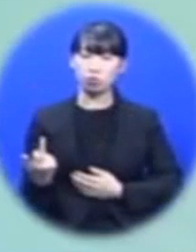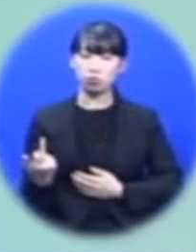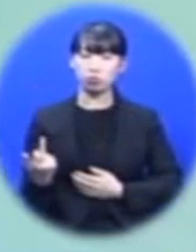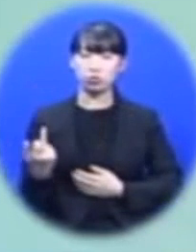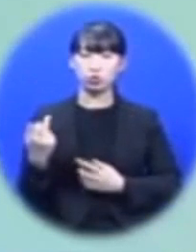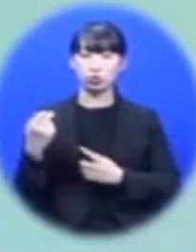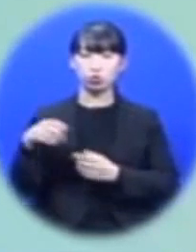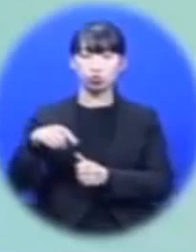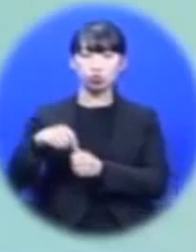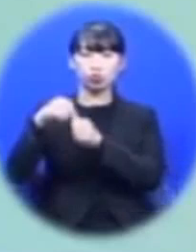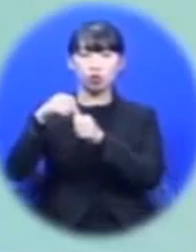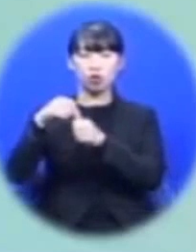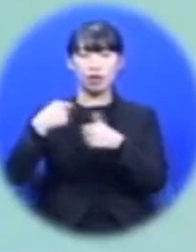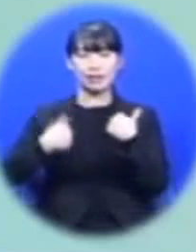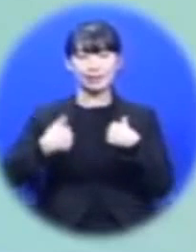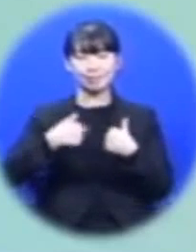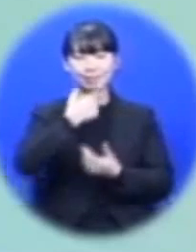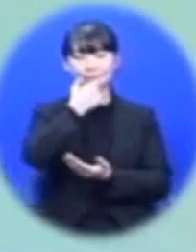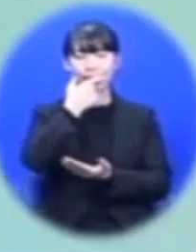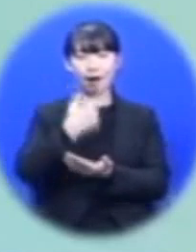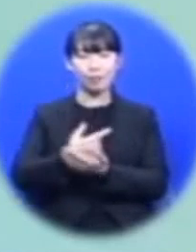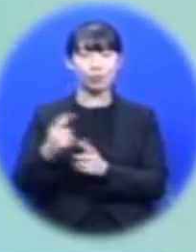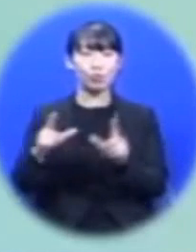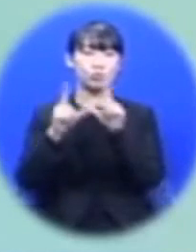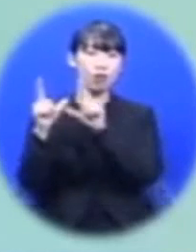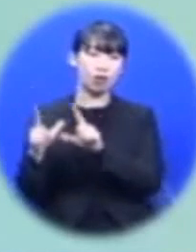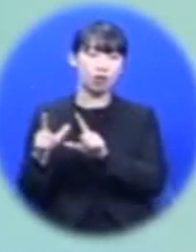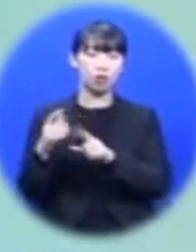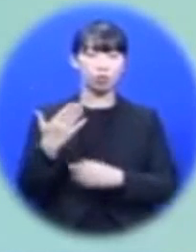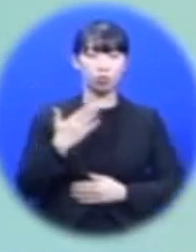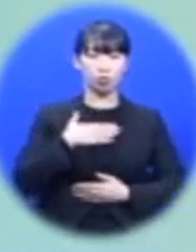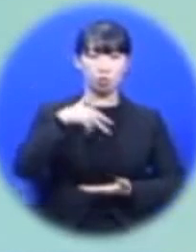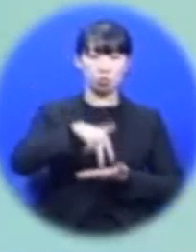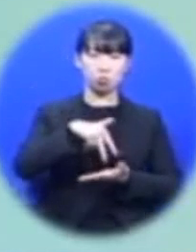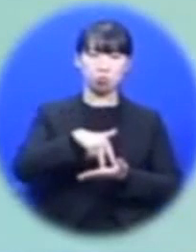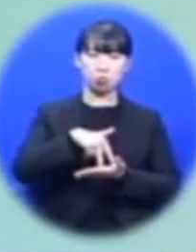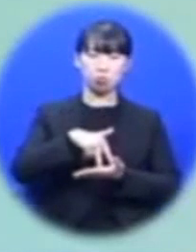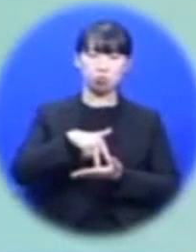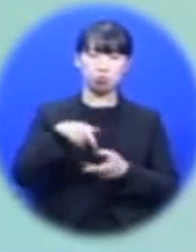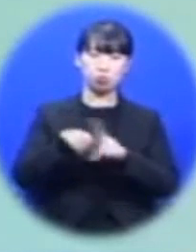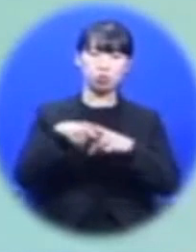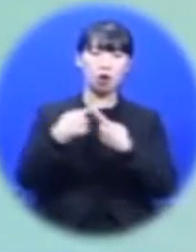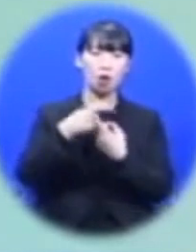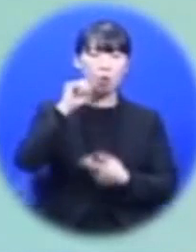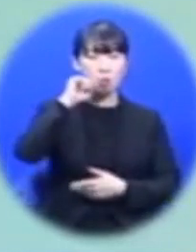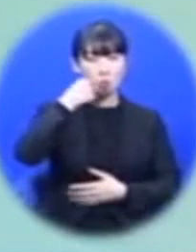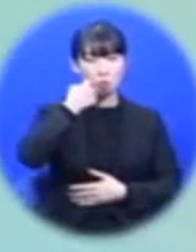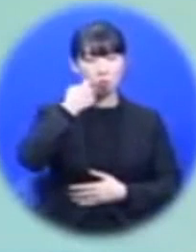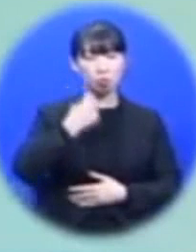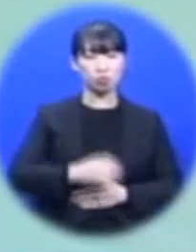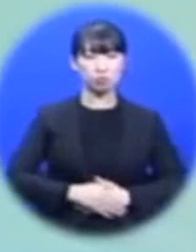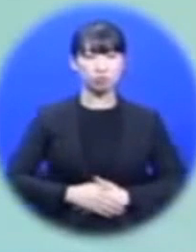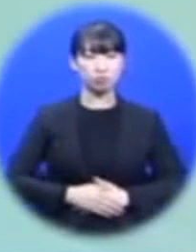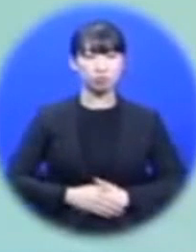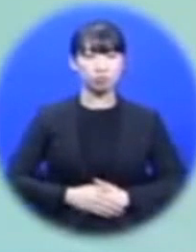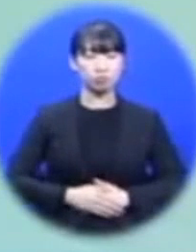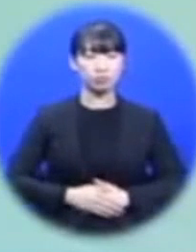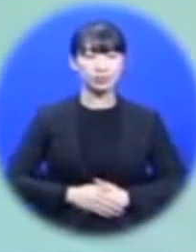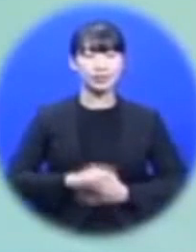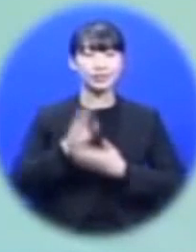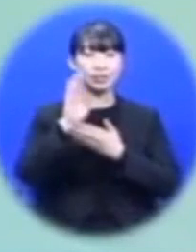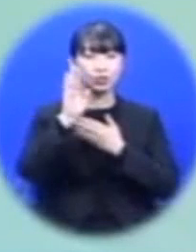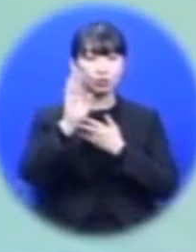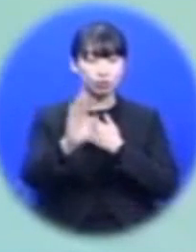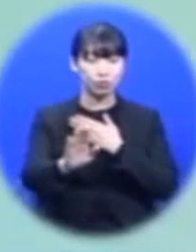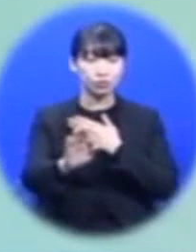구원의 기쁨과 감격을 가지고 살며 나는 도무지 그걸 알 수가 없는가 그때부터